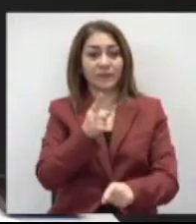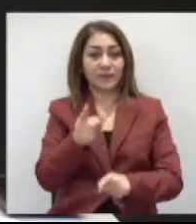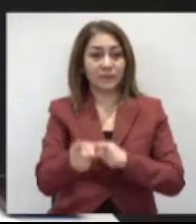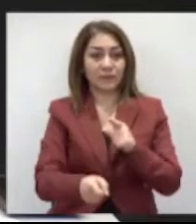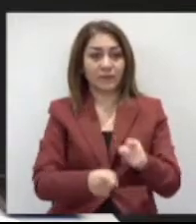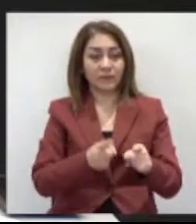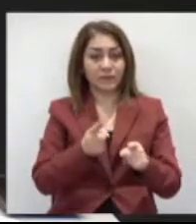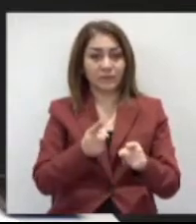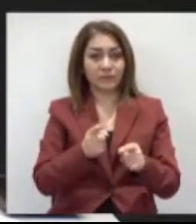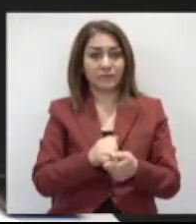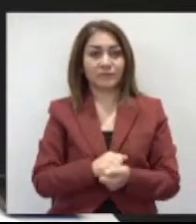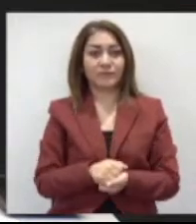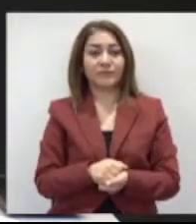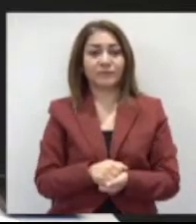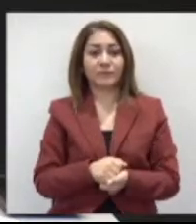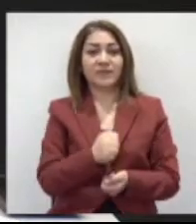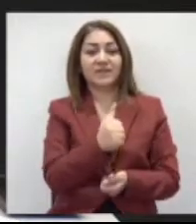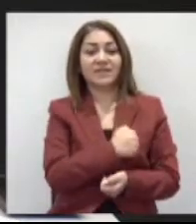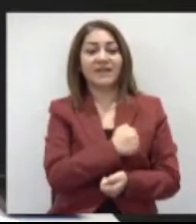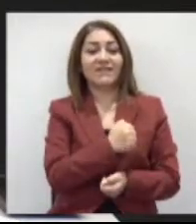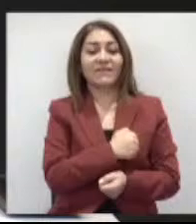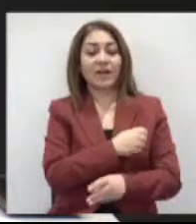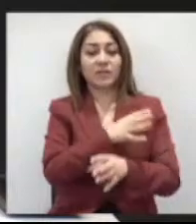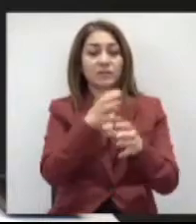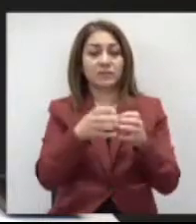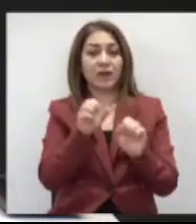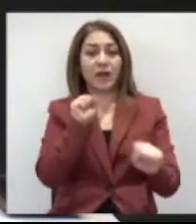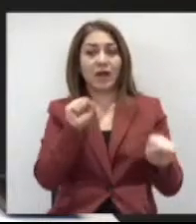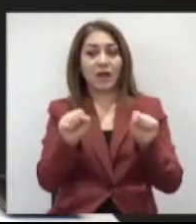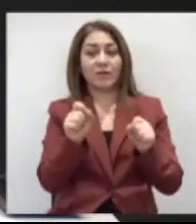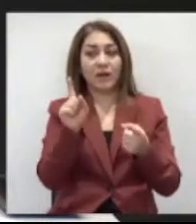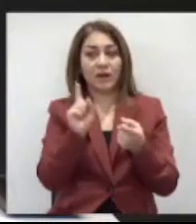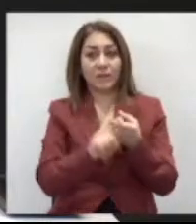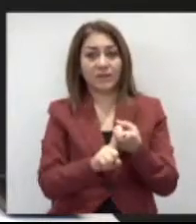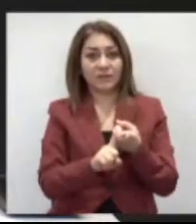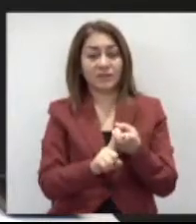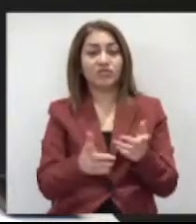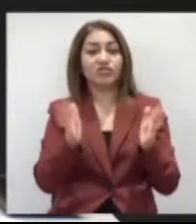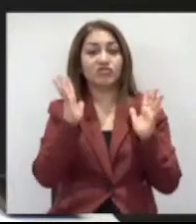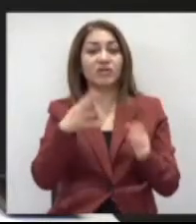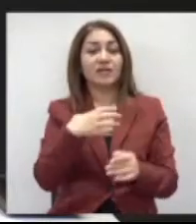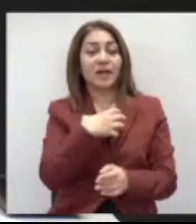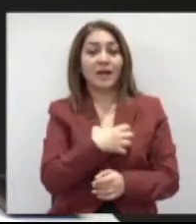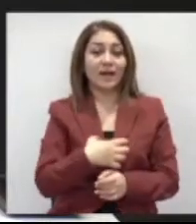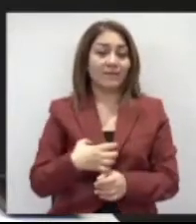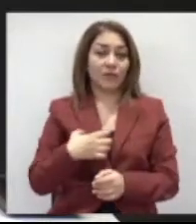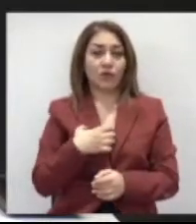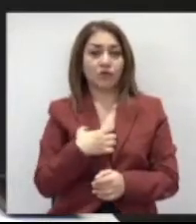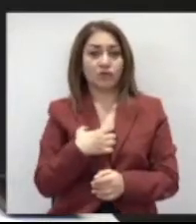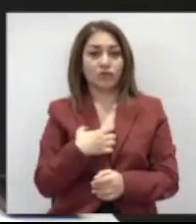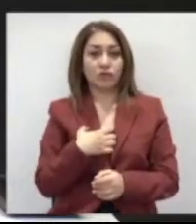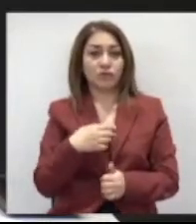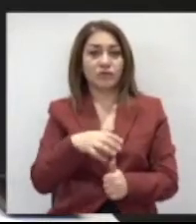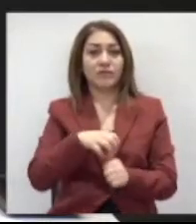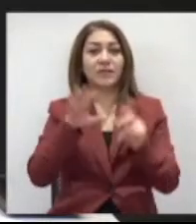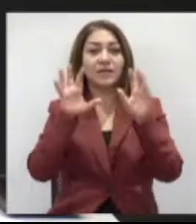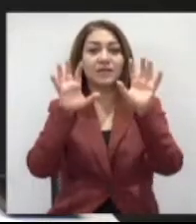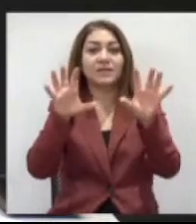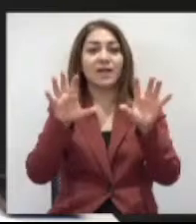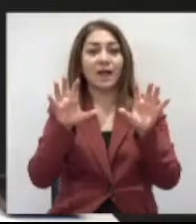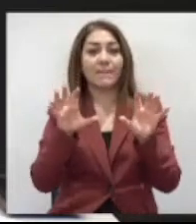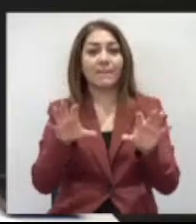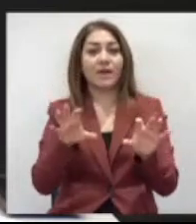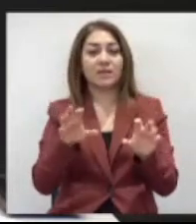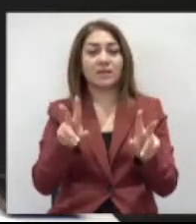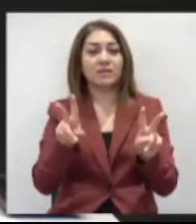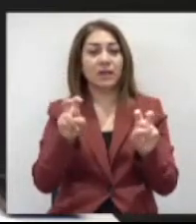ես այդպես էլ չգիտեմ, զինված ուժերի կարգավորման հետ կապված հիմնահարցերը։ Սա չափազանց կարևոր, իհարկե կարելի ասել, դա սահմանադրական կարգի իմունքներում է,